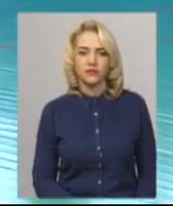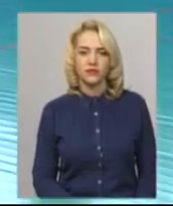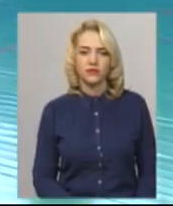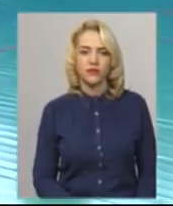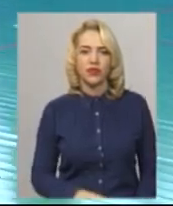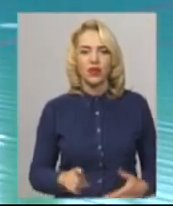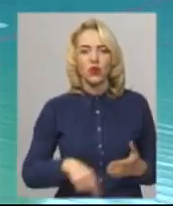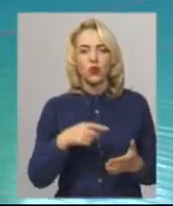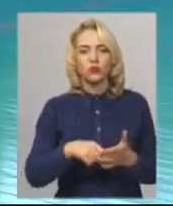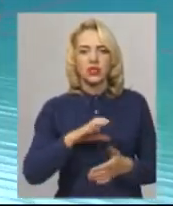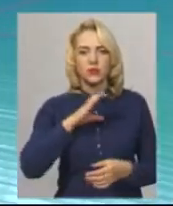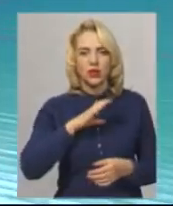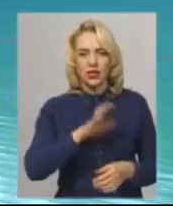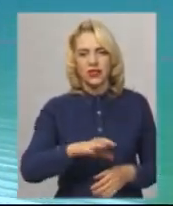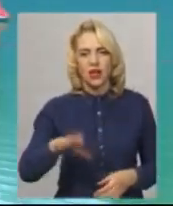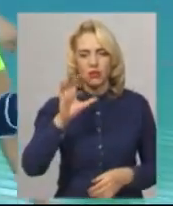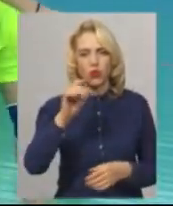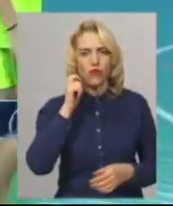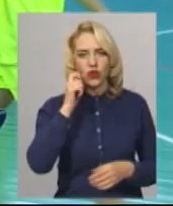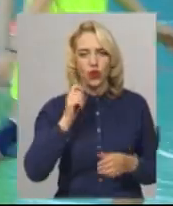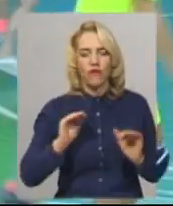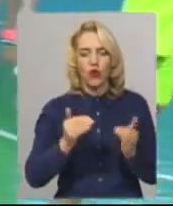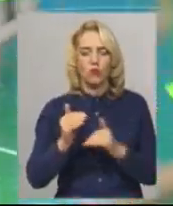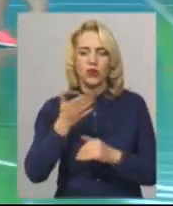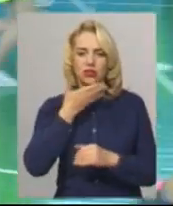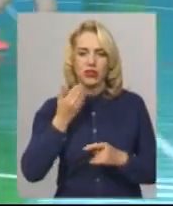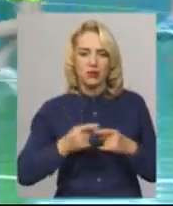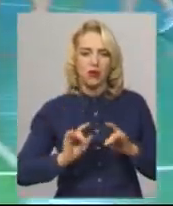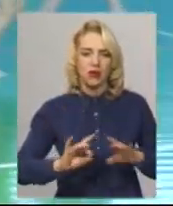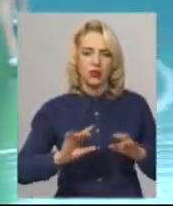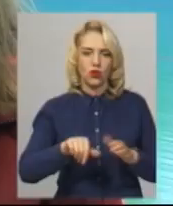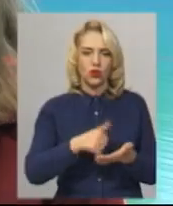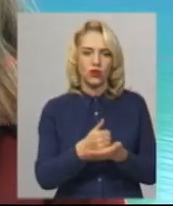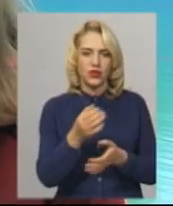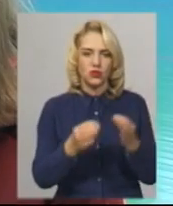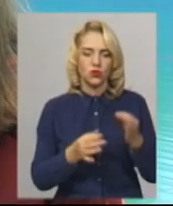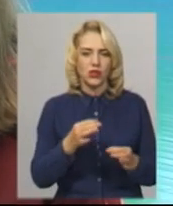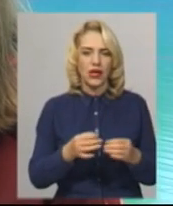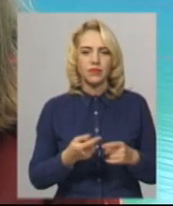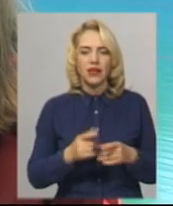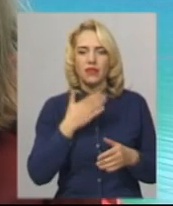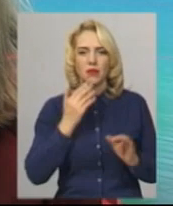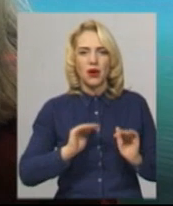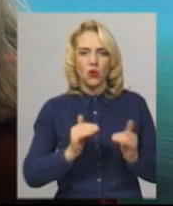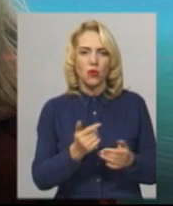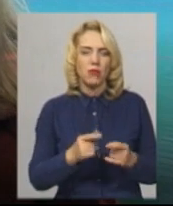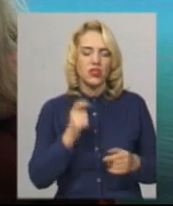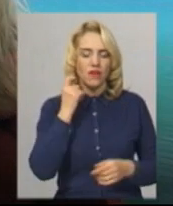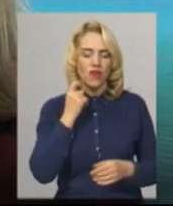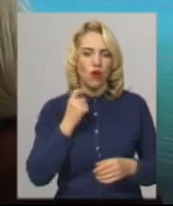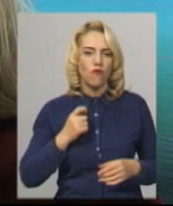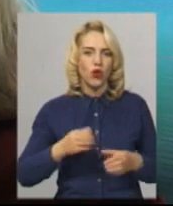У міській спартакіаді з гандболу вікових обмежень немає, каже головний суддя змагання Ганна Юськова. Немає обмежень вікової